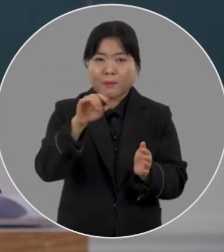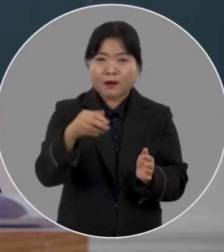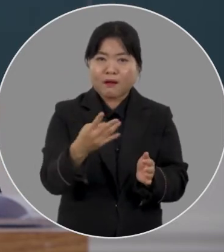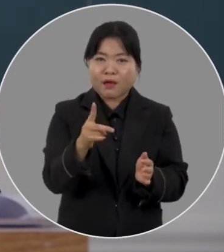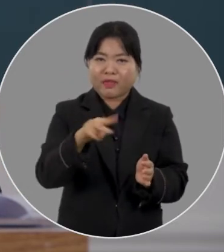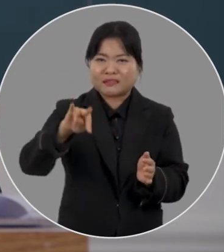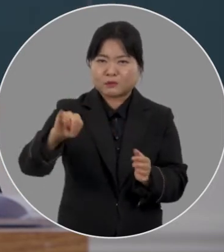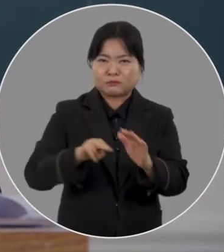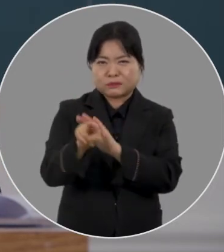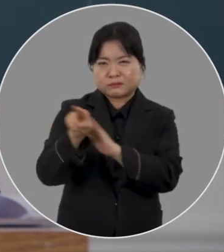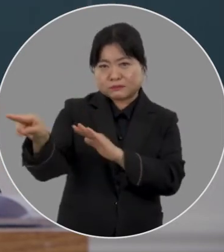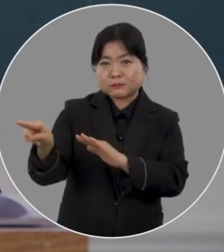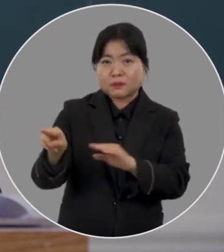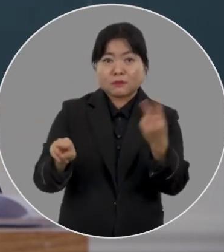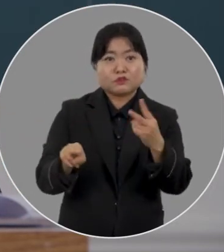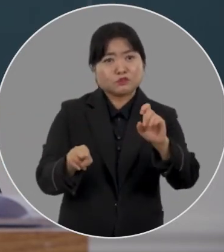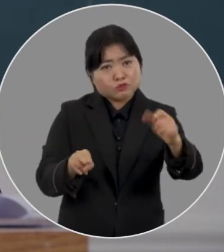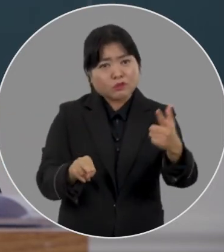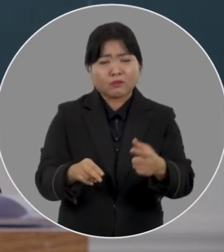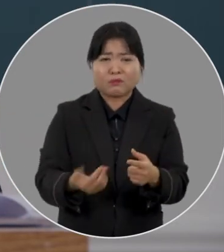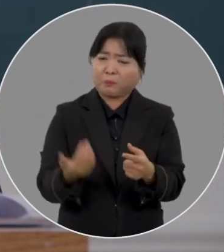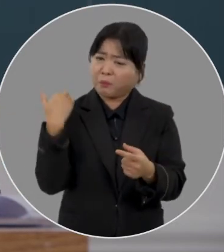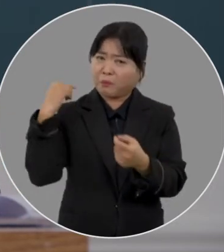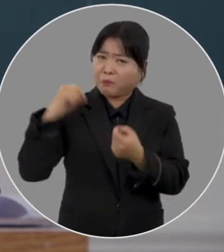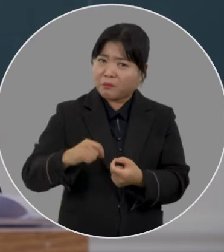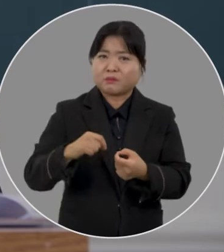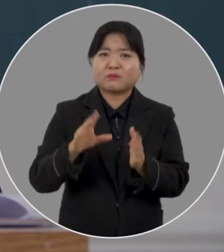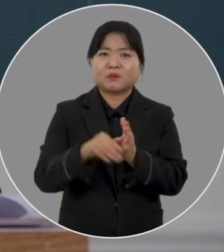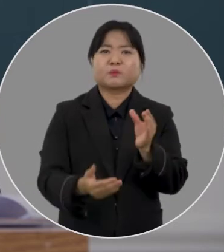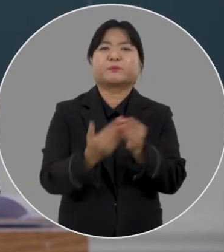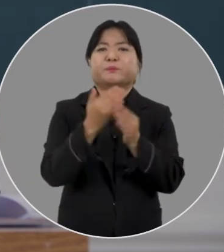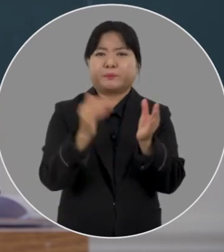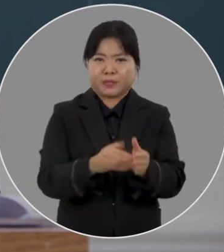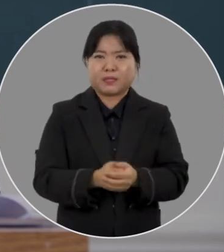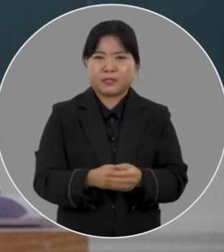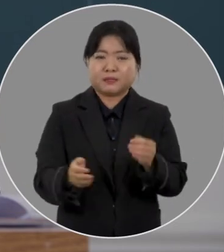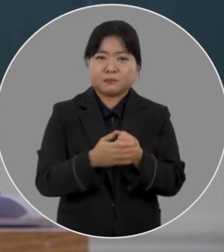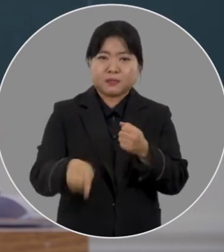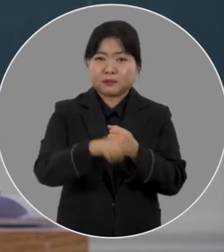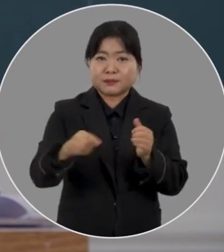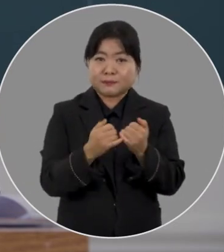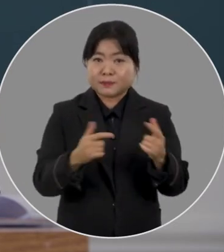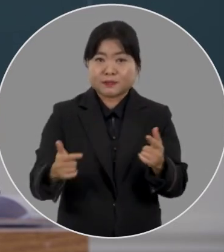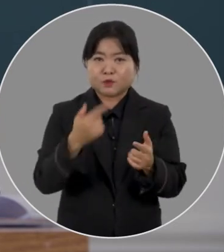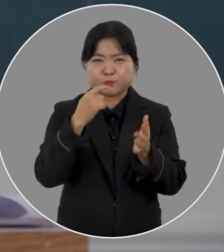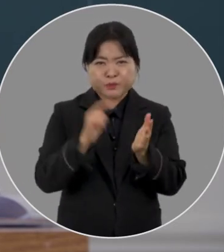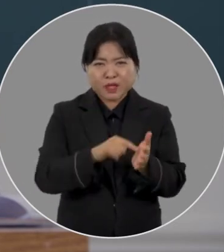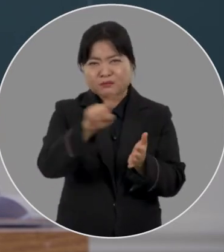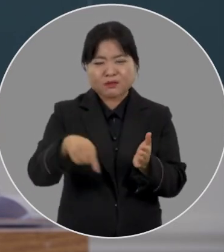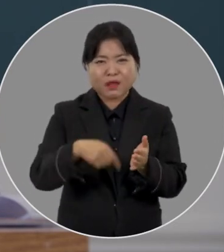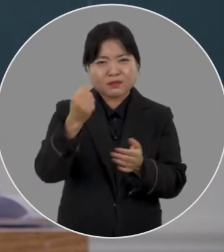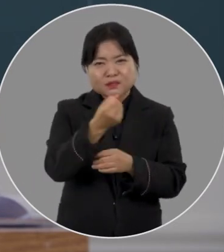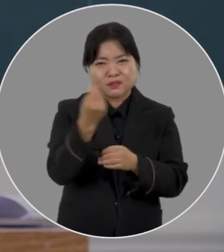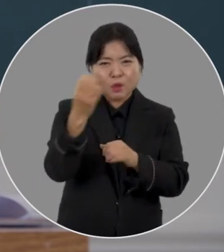되고 이런 슬픈 일이 2016년 정말 얼마 안 됐잖아요. 그래서 그때도 있었어요. 그래서 이런 좀 사람들이 얼마나 쉽게 그렇게